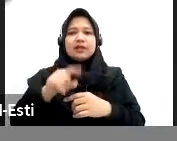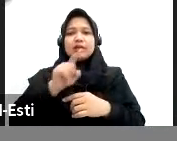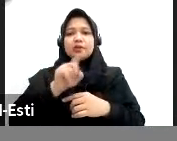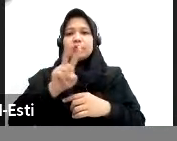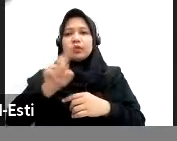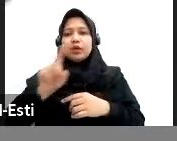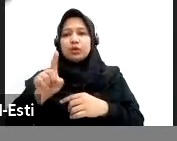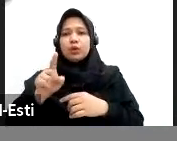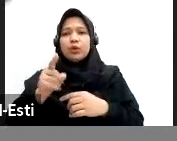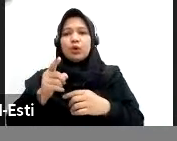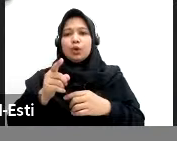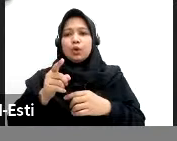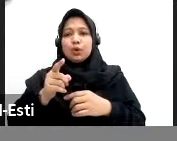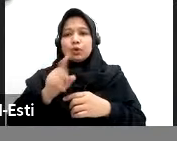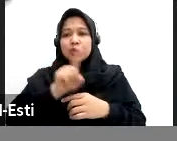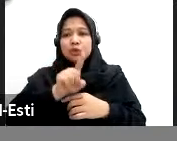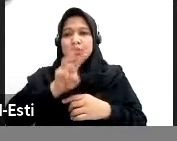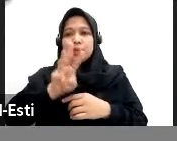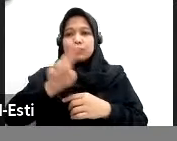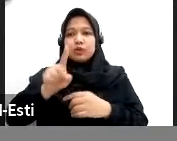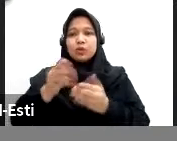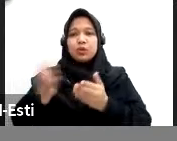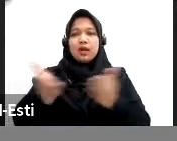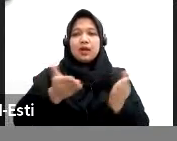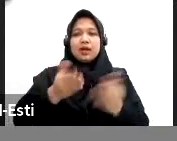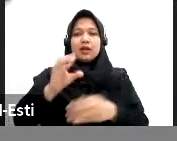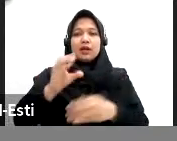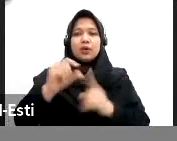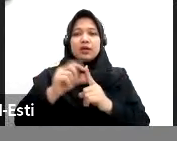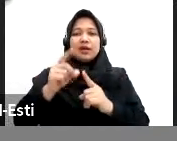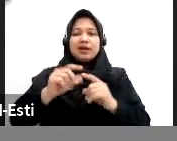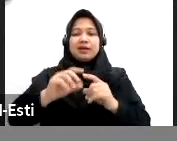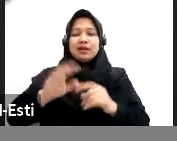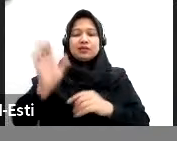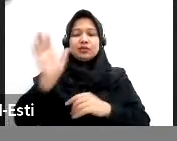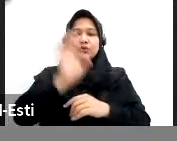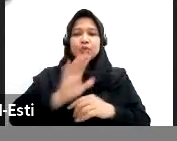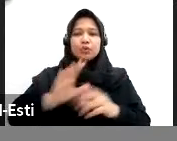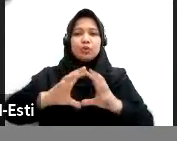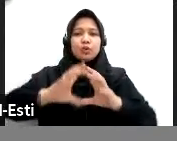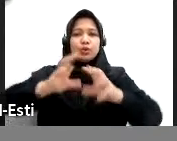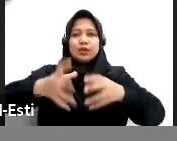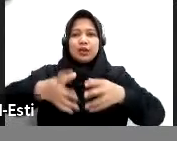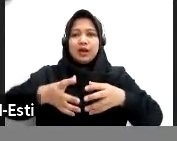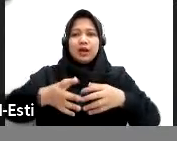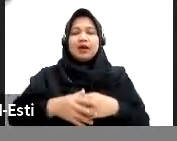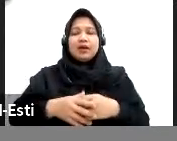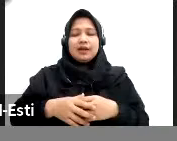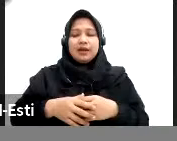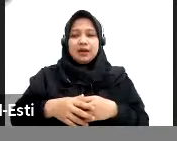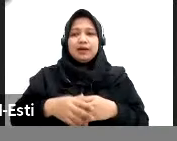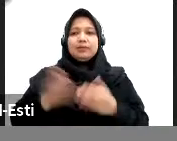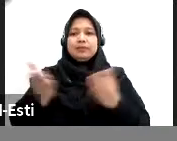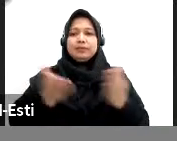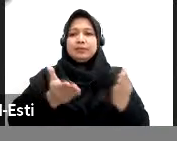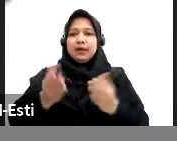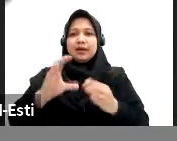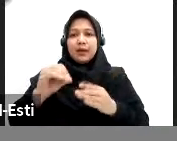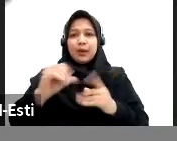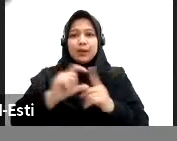di seluruh dunia yang mana sebagian berdaya nodiar ini masih di